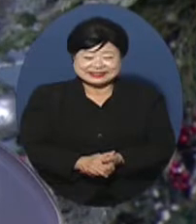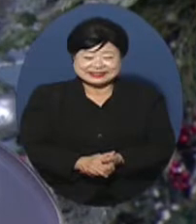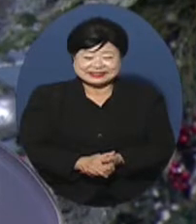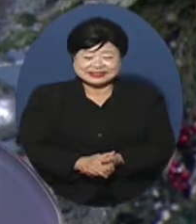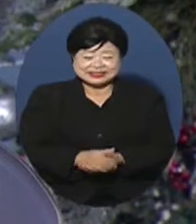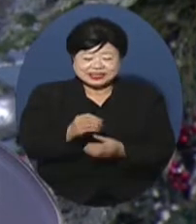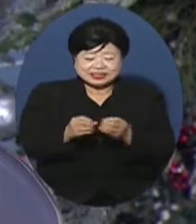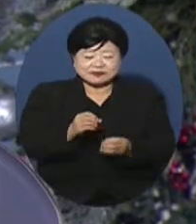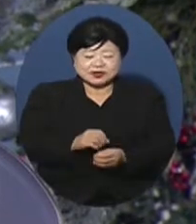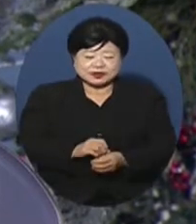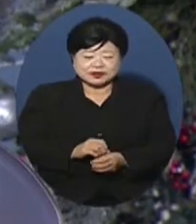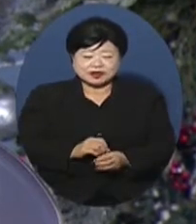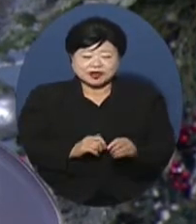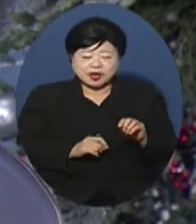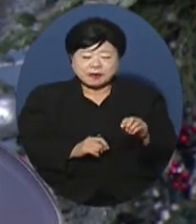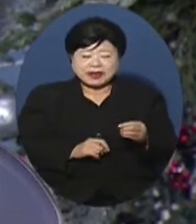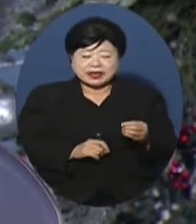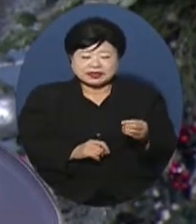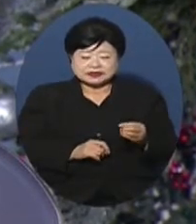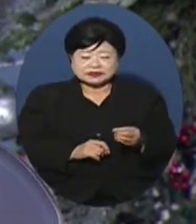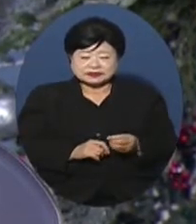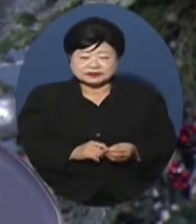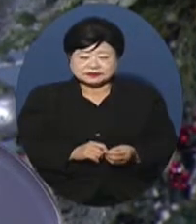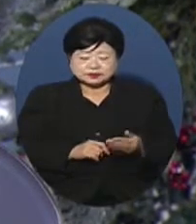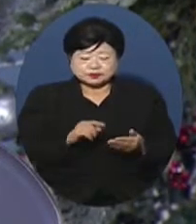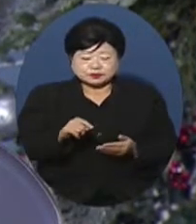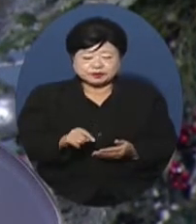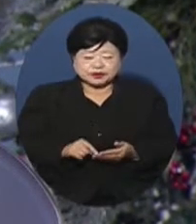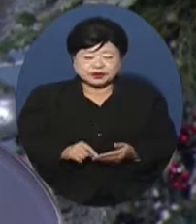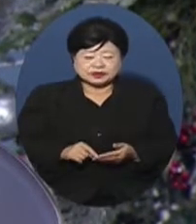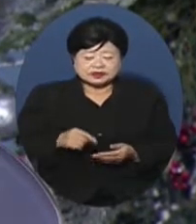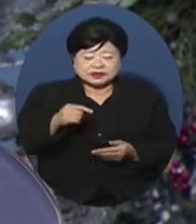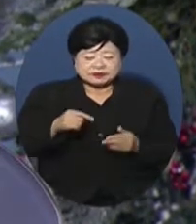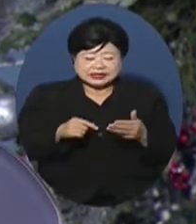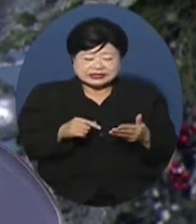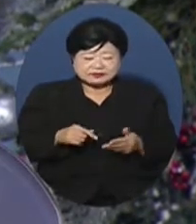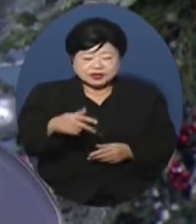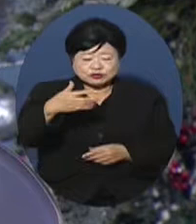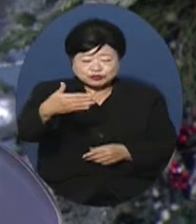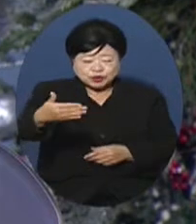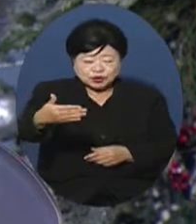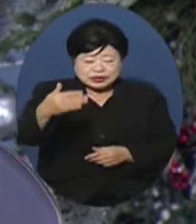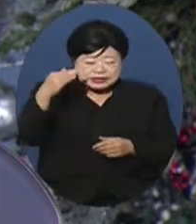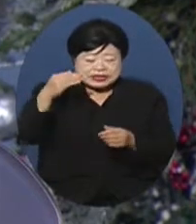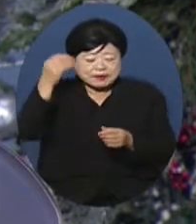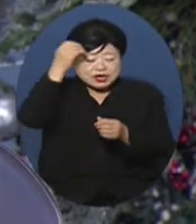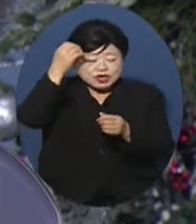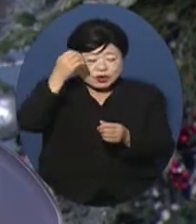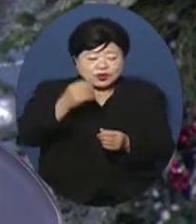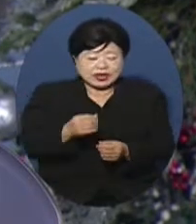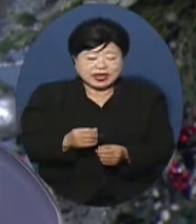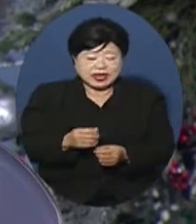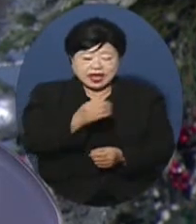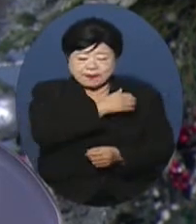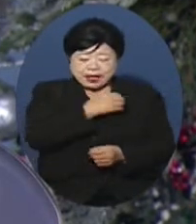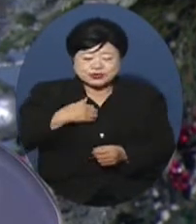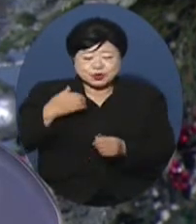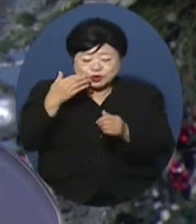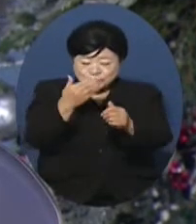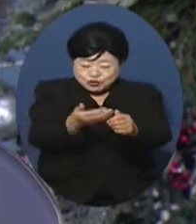실패의 101 켄 구제 그 아사모 1 영원의 왼쪽 말간 단조